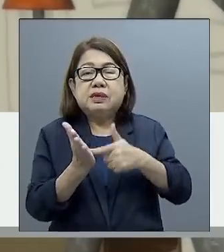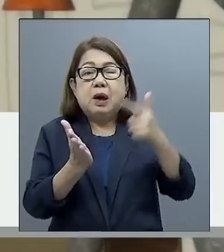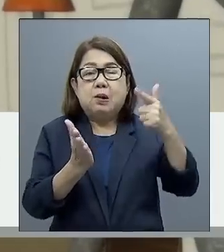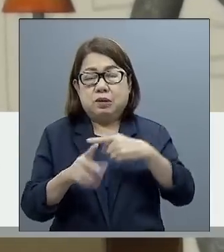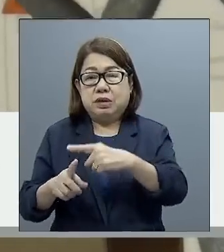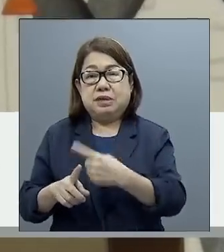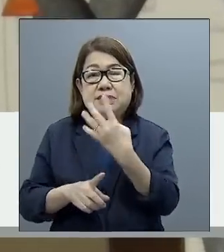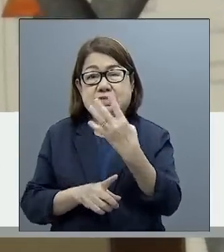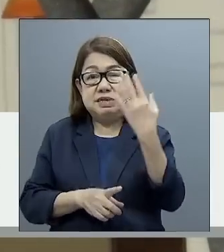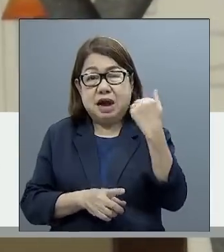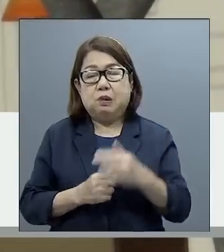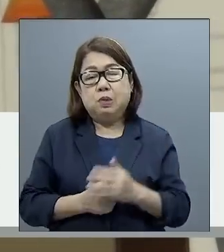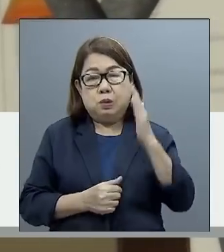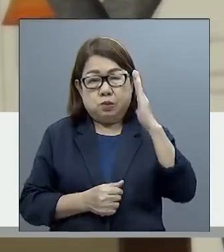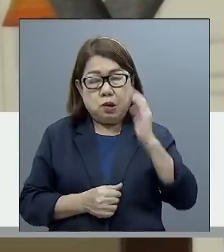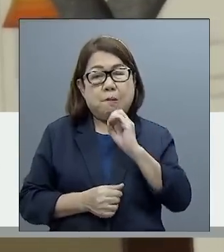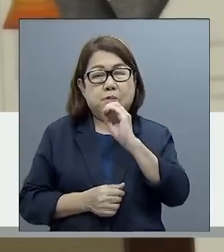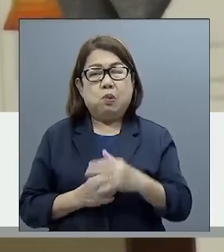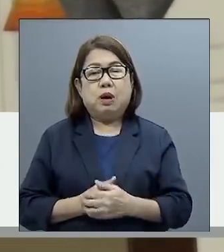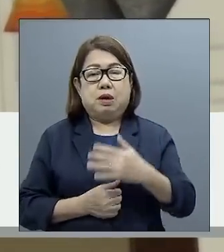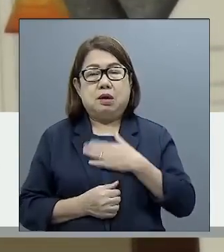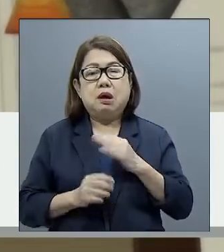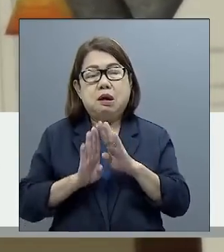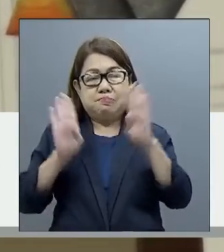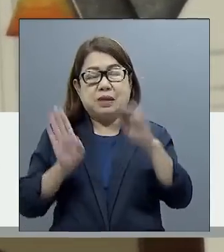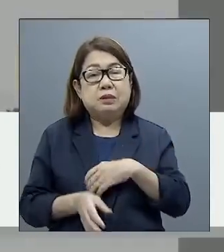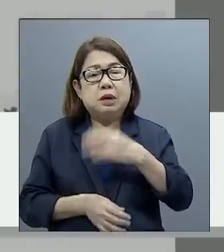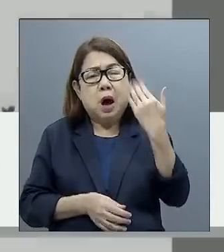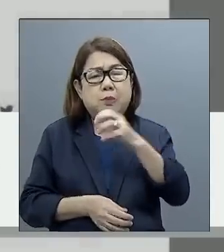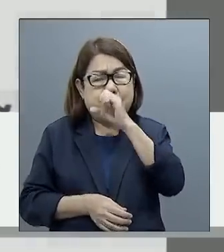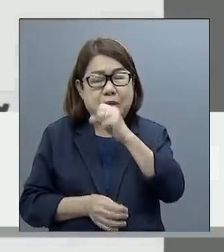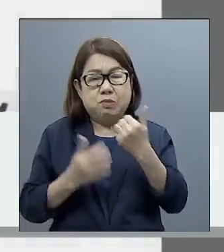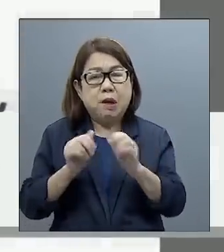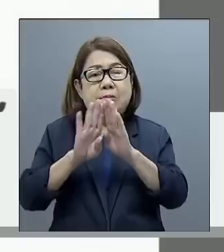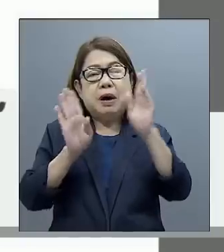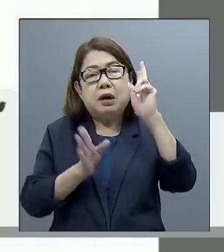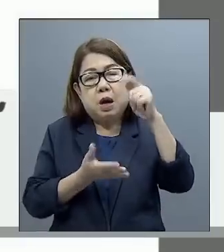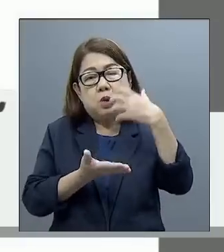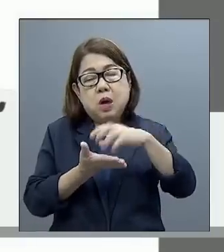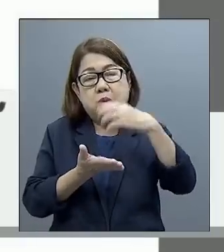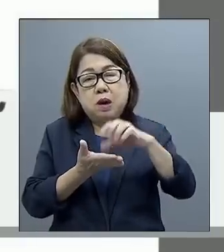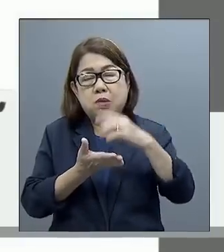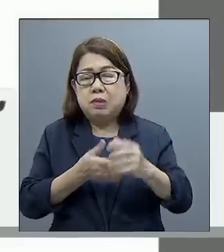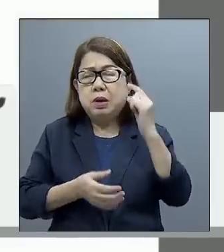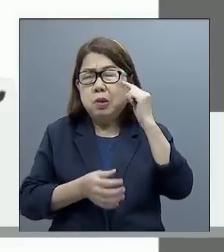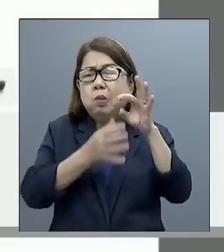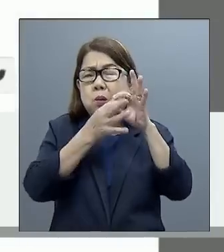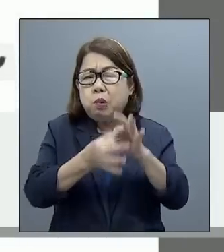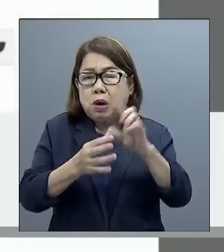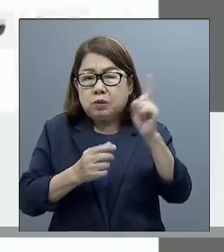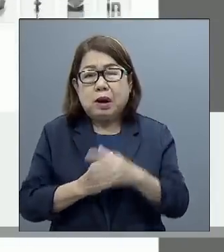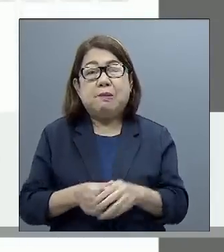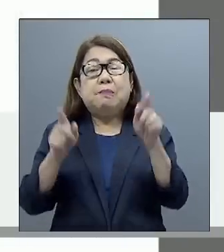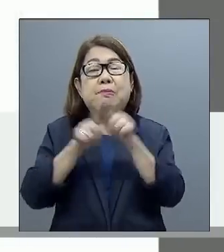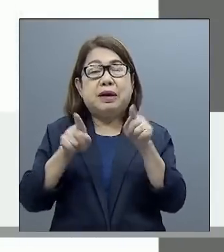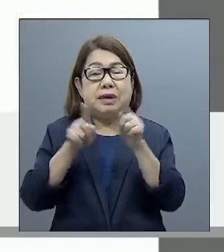าฮินสตันนะคะถึงได้ยอมเปิดเผยเรื่องนี้กับสื่อต่างๆประเด็นหลักๆที่ฮินสตันกังวลไม่ได้แตกต่างไปจ